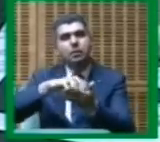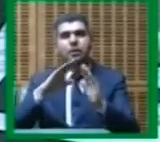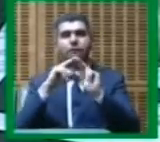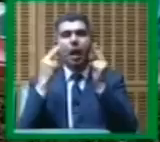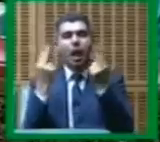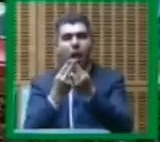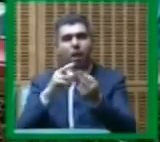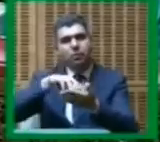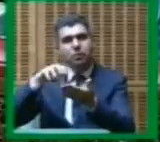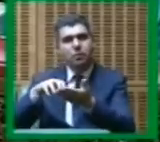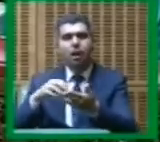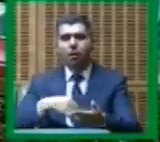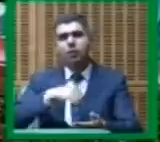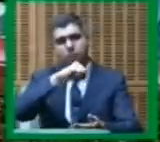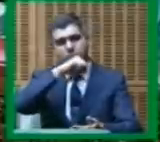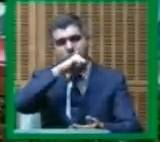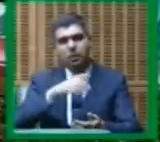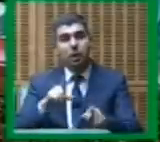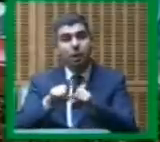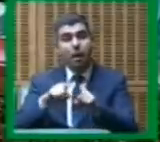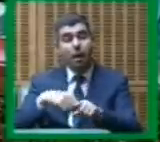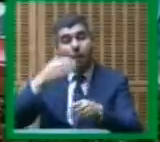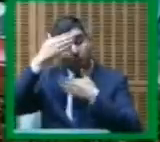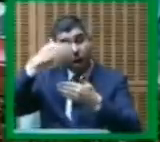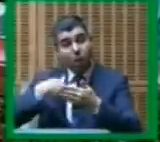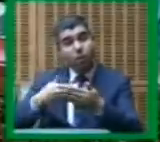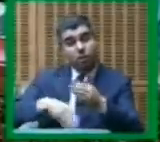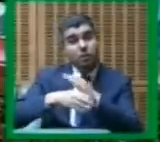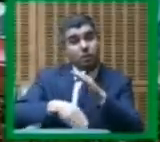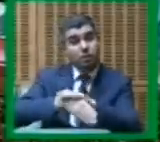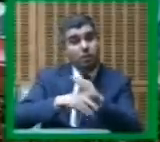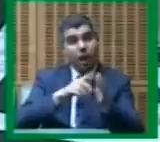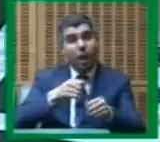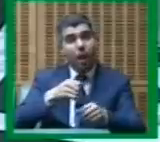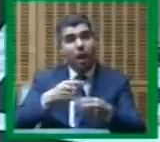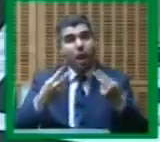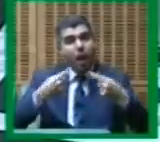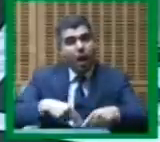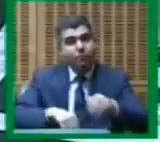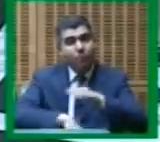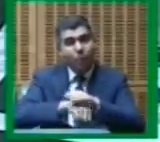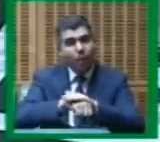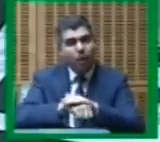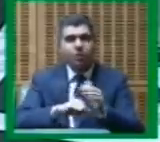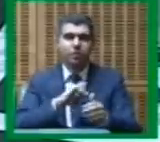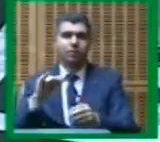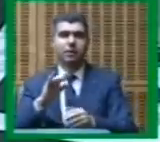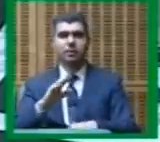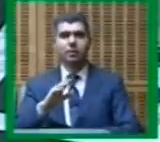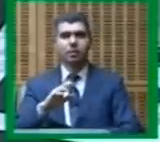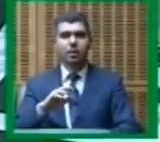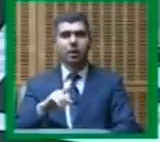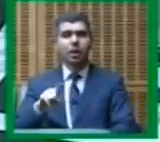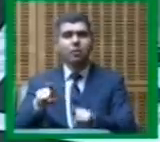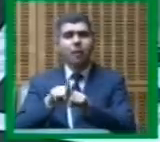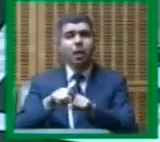المغرب ما غاديش يشارك. المسايسر طبعا هذا القرار، هذه قراءة، ولكن